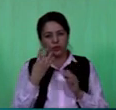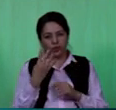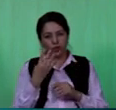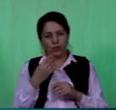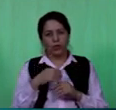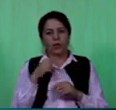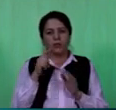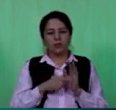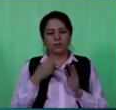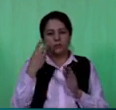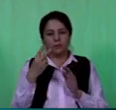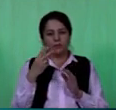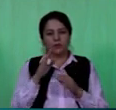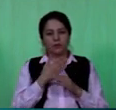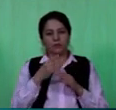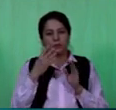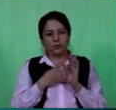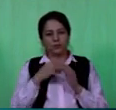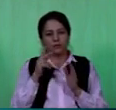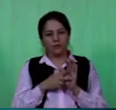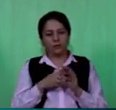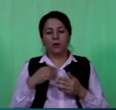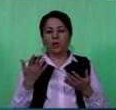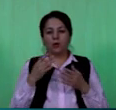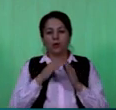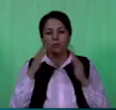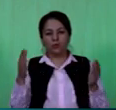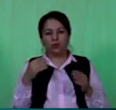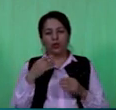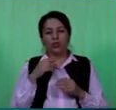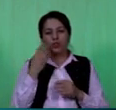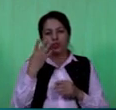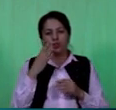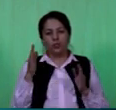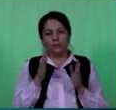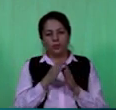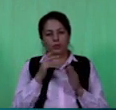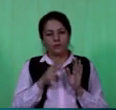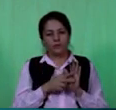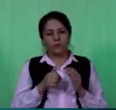какое число больше ну конечно же верно 4 меньше 8